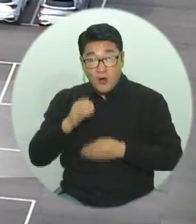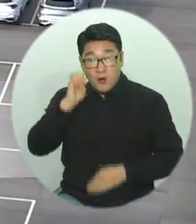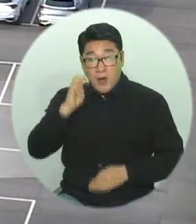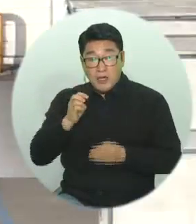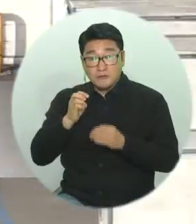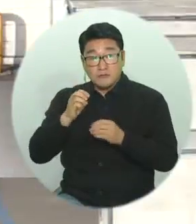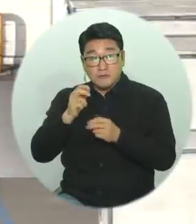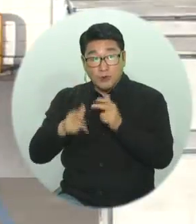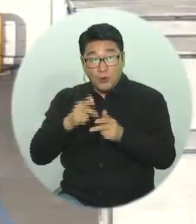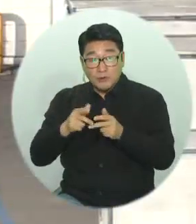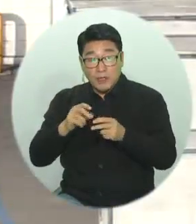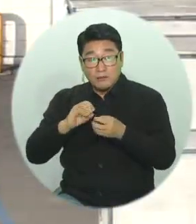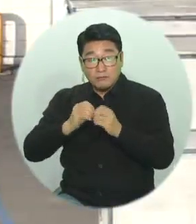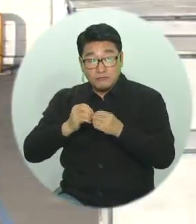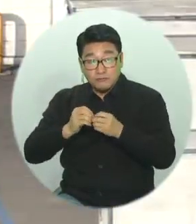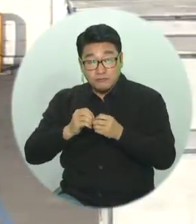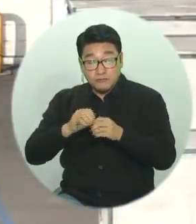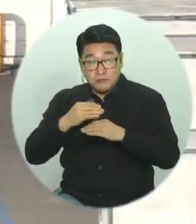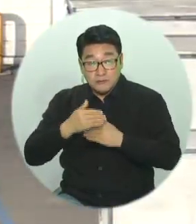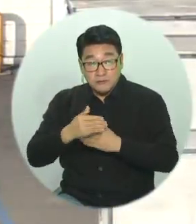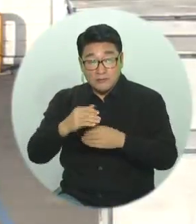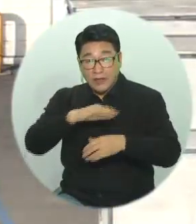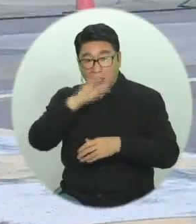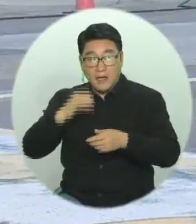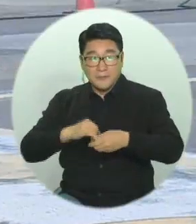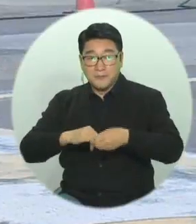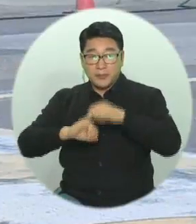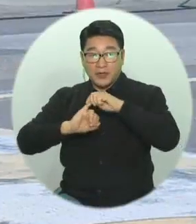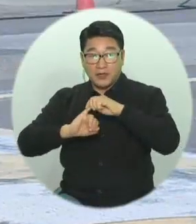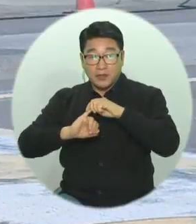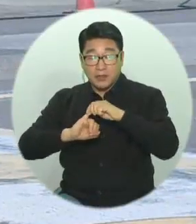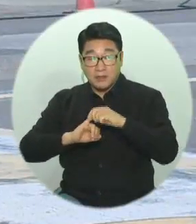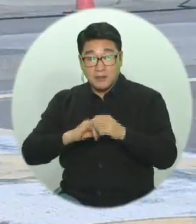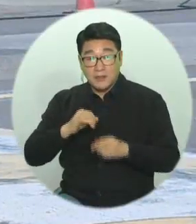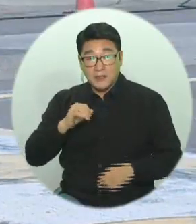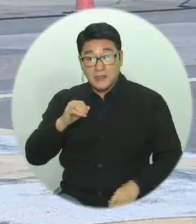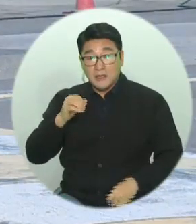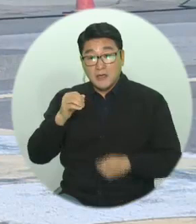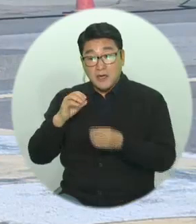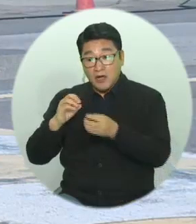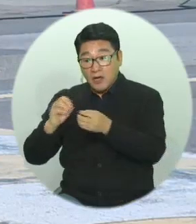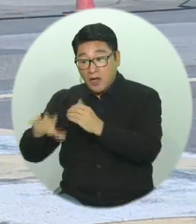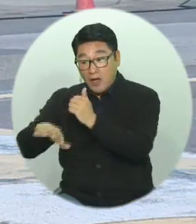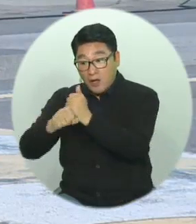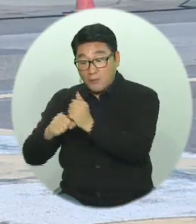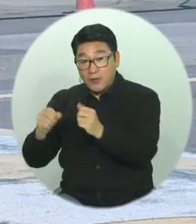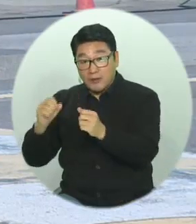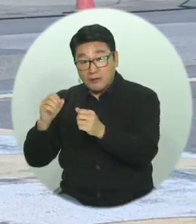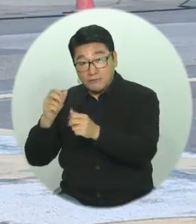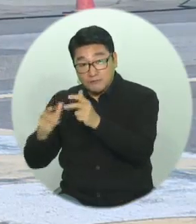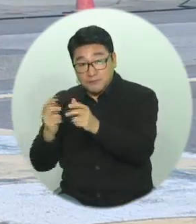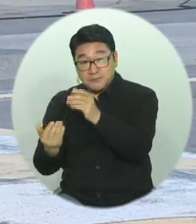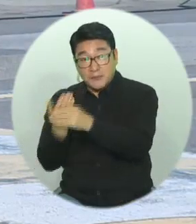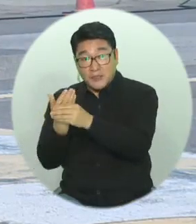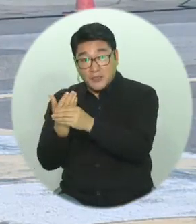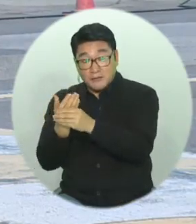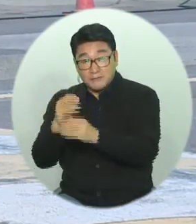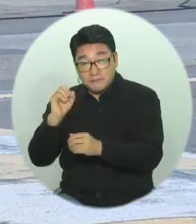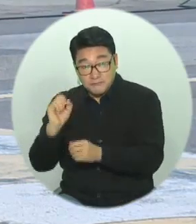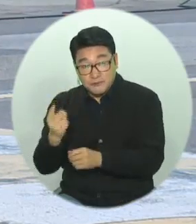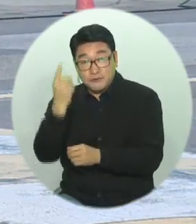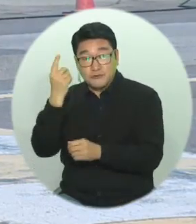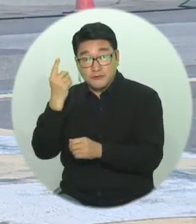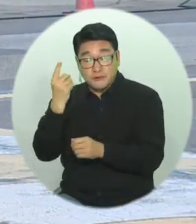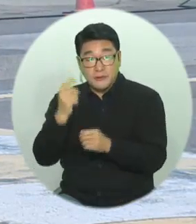공장에 생산 작업이 전면 중단된 것입니다 광주 기아자동차 협력 업체에서 발생한 안전 사고 여파로 광주